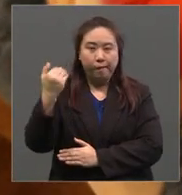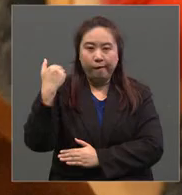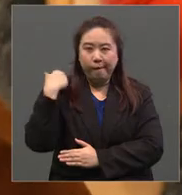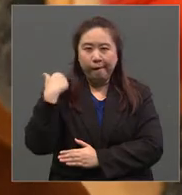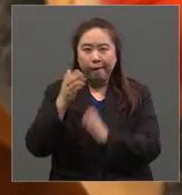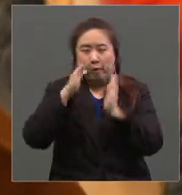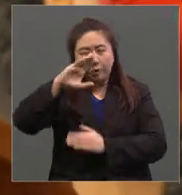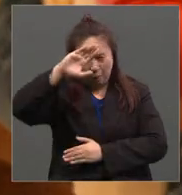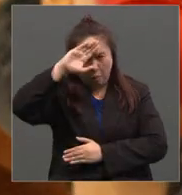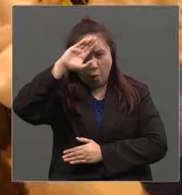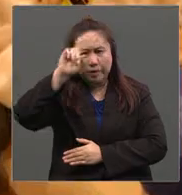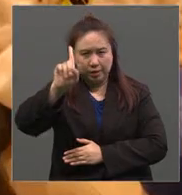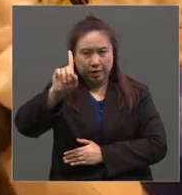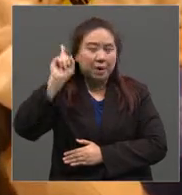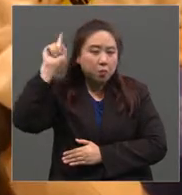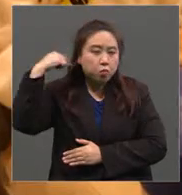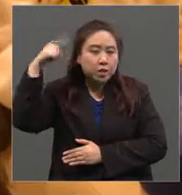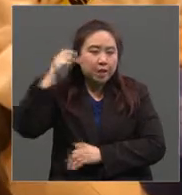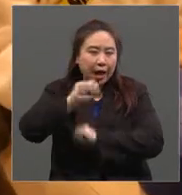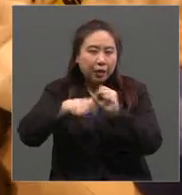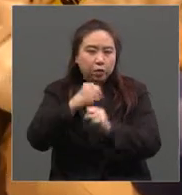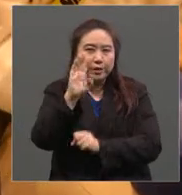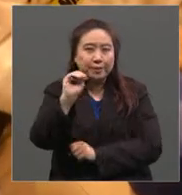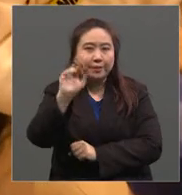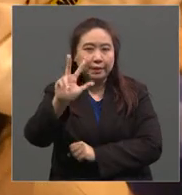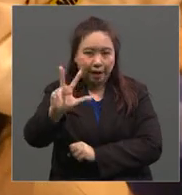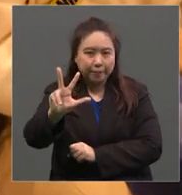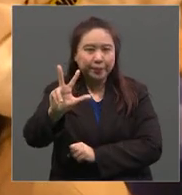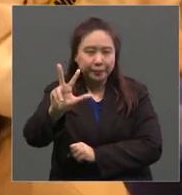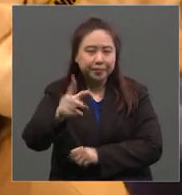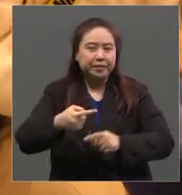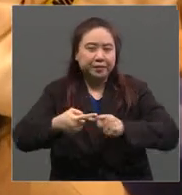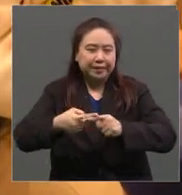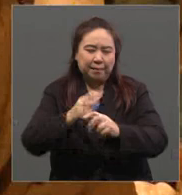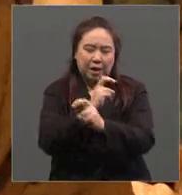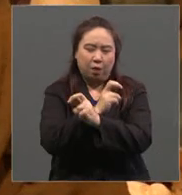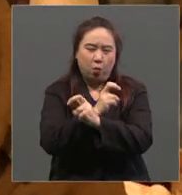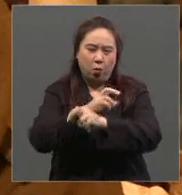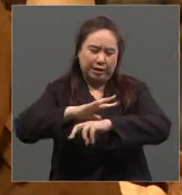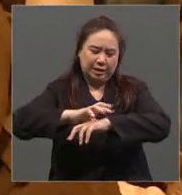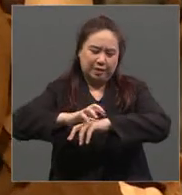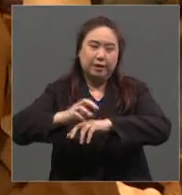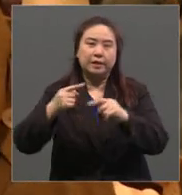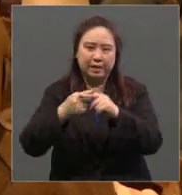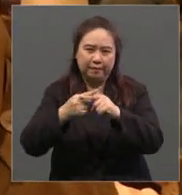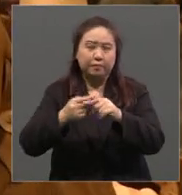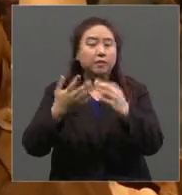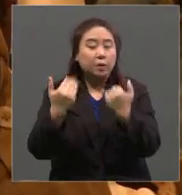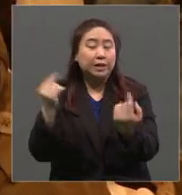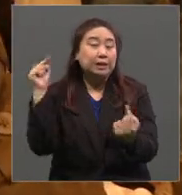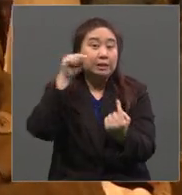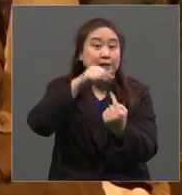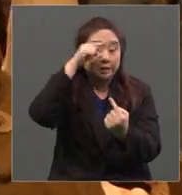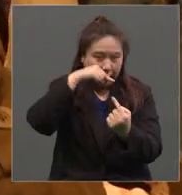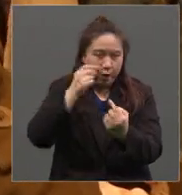ามีผู้ป่วย1คนนะครับเป็นสุภาพสตรีอายุ43ปีเธอได้รับบาดเจ็บกระดูกร้าวครับซึ่งพอมาถึงเมืองไทยปุ๊บเนี่ยเจ้าหน้า